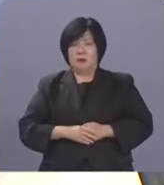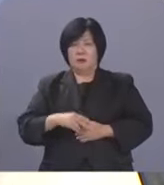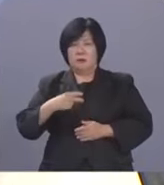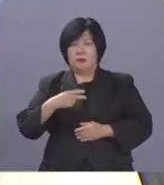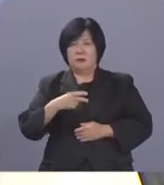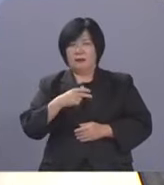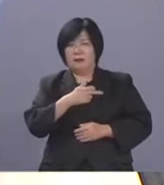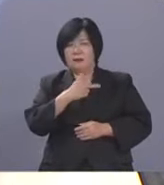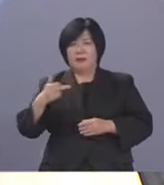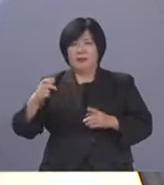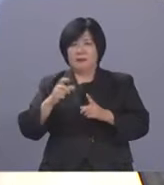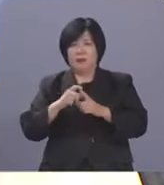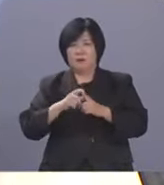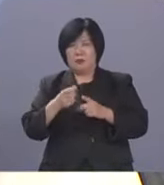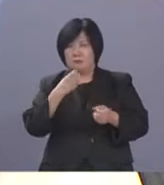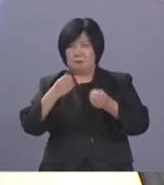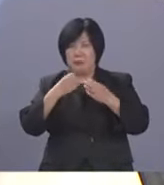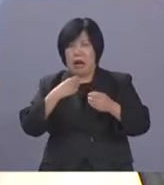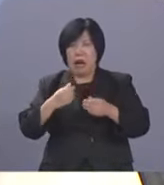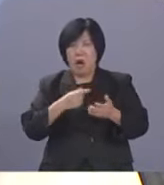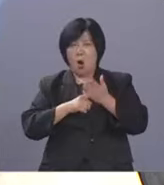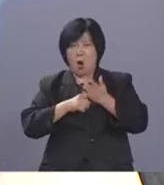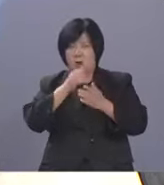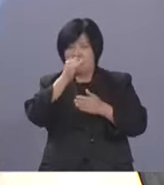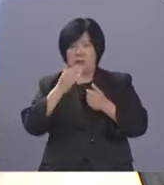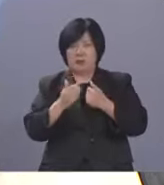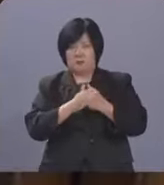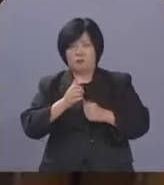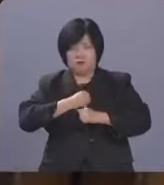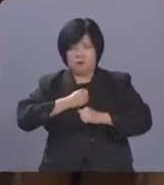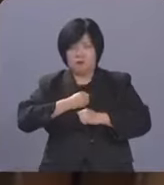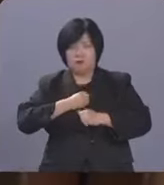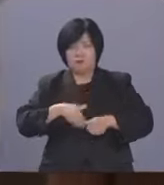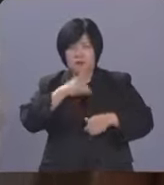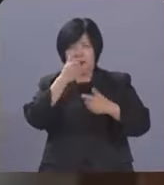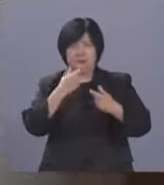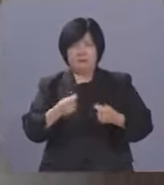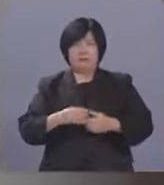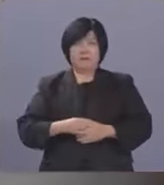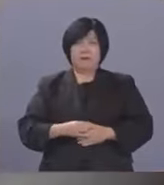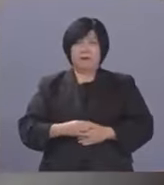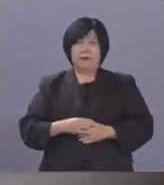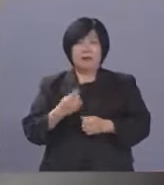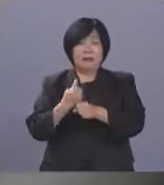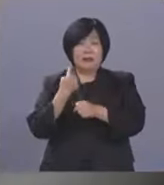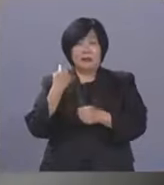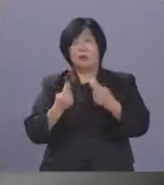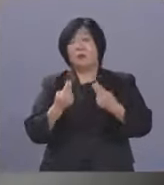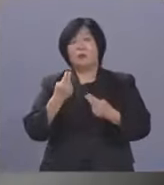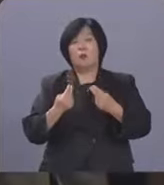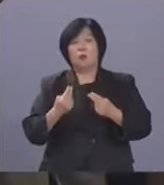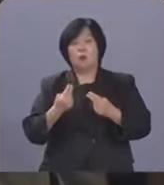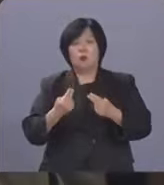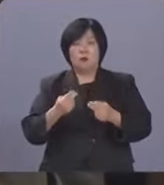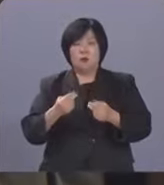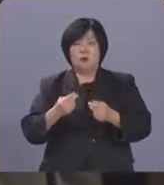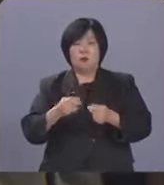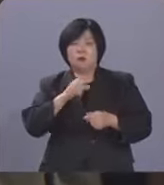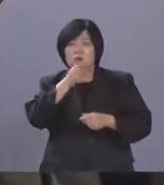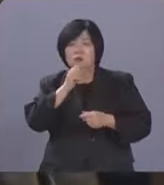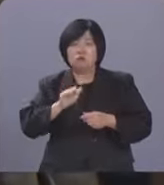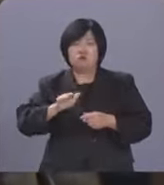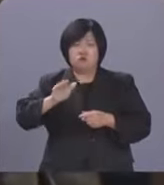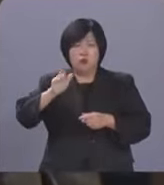좀 너무 많이 남발하는 경우가 좀 있는 것 같아서 그런 것들도 조금. 지난해보다 원점수가 상승할 것으로 보이는